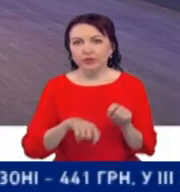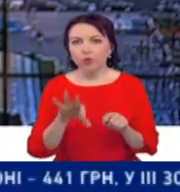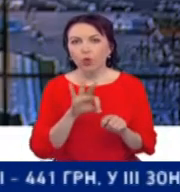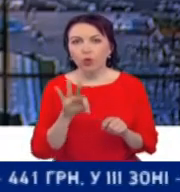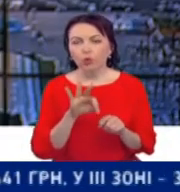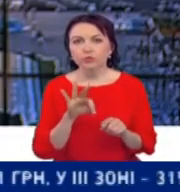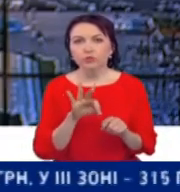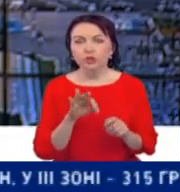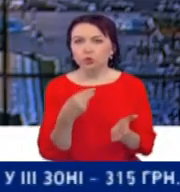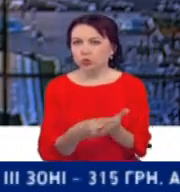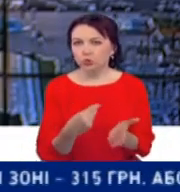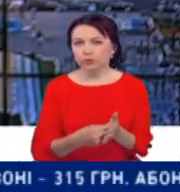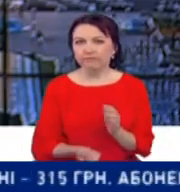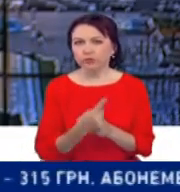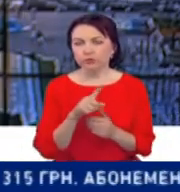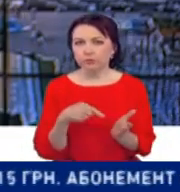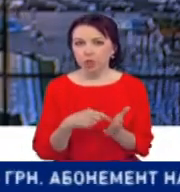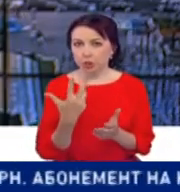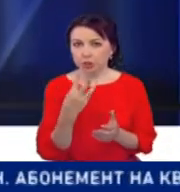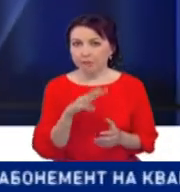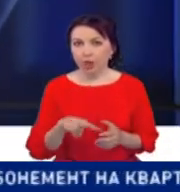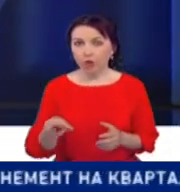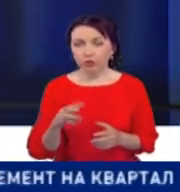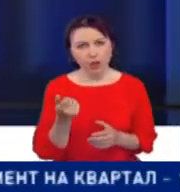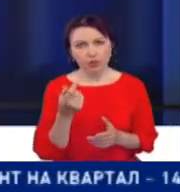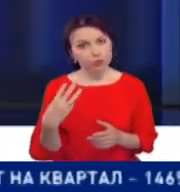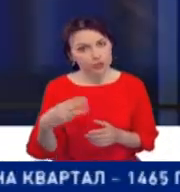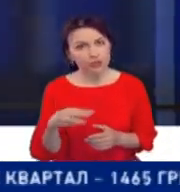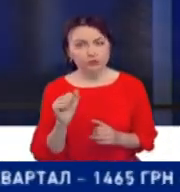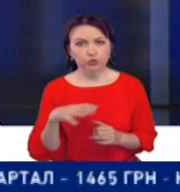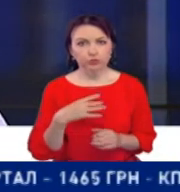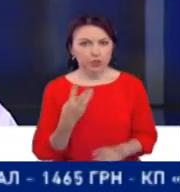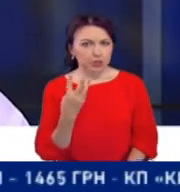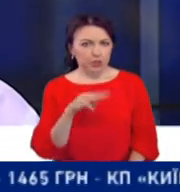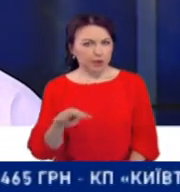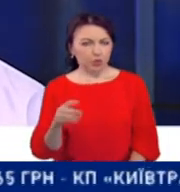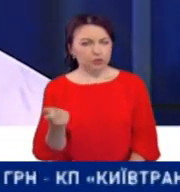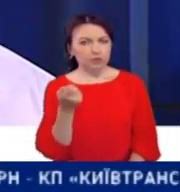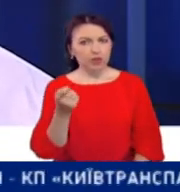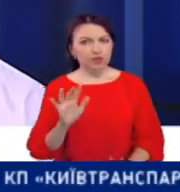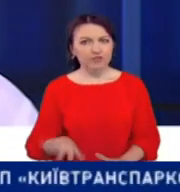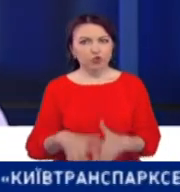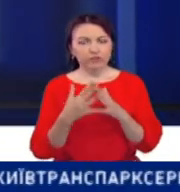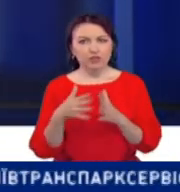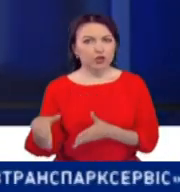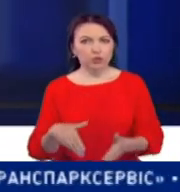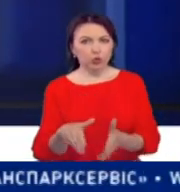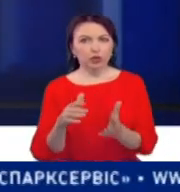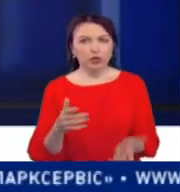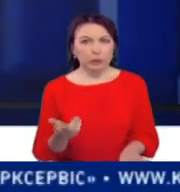нас виникли певні нюанси. Ну, 3 мільйони – це мало, може 30? Мені здається, що дуже мало. 3 мільйони на відновлення інфраструктури.